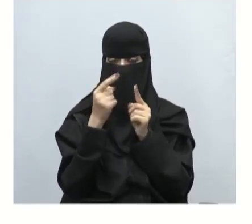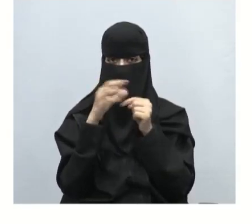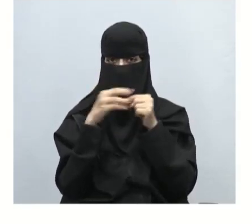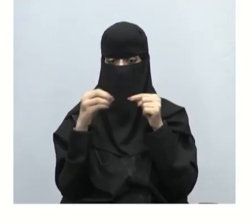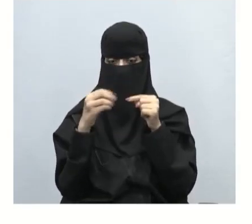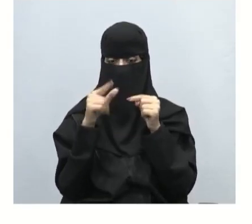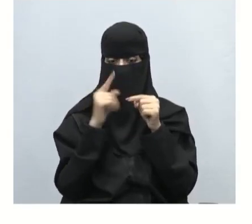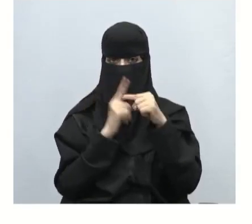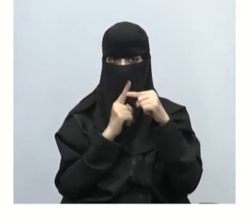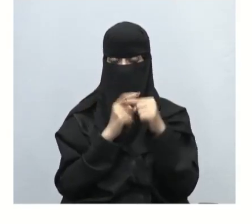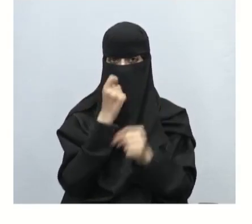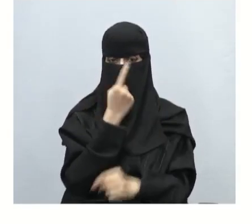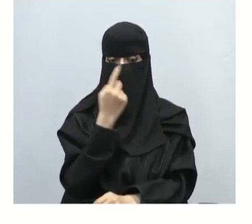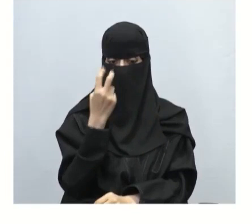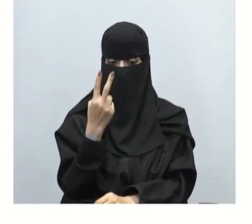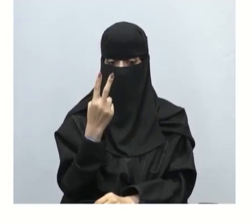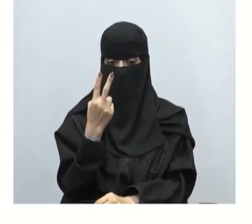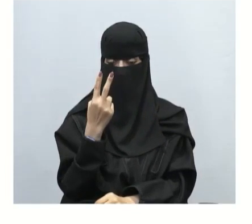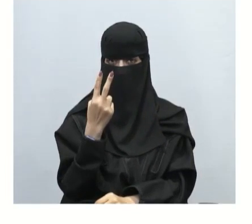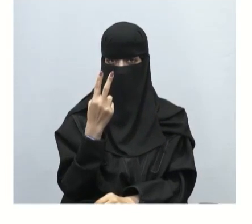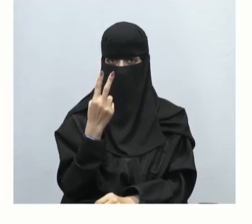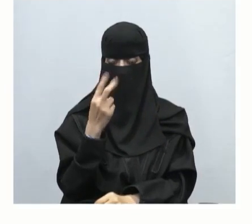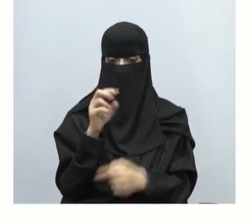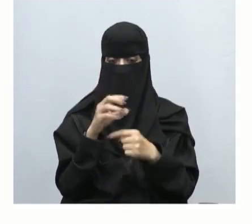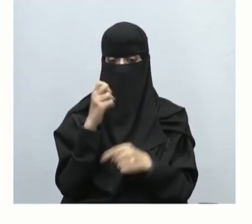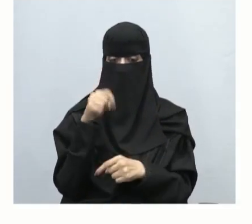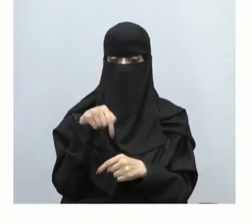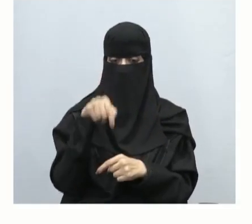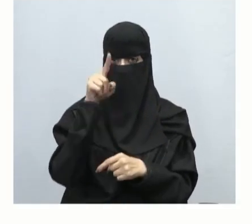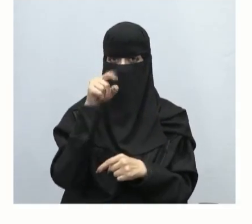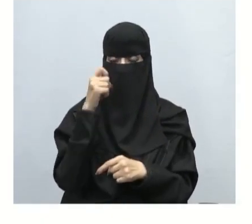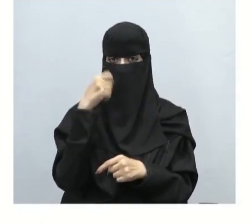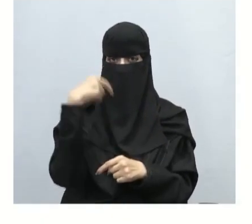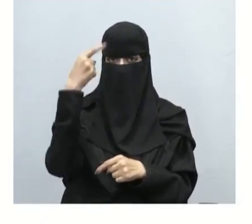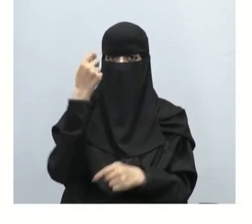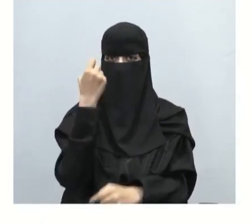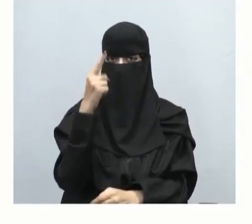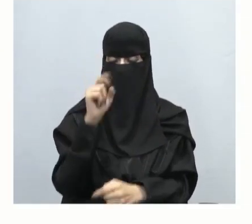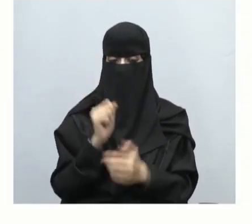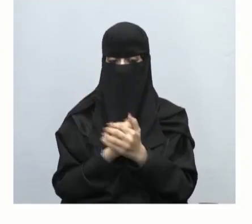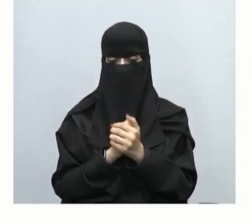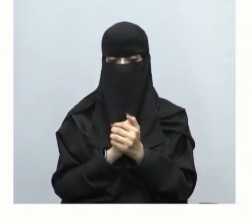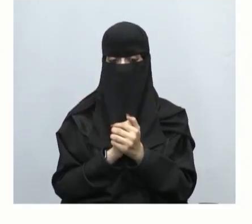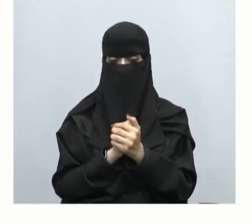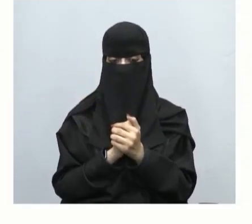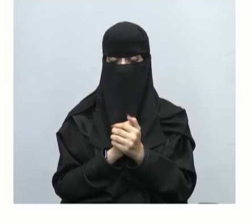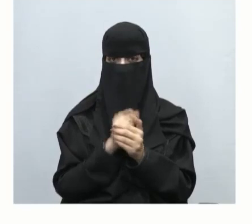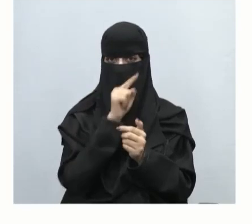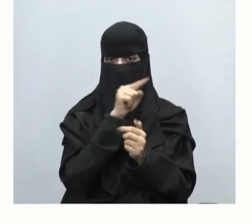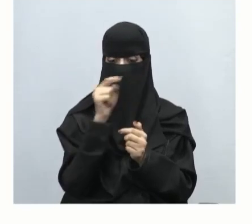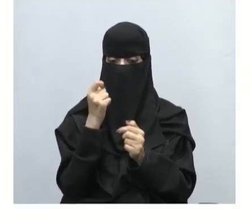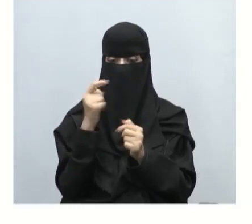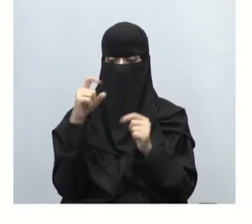الى اليمين في الاحداثي السيني وحدتان الى اليمين يعني موجب وفي الاحداثي الصادي وحدتان الى الاعلى يعني النقطه